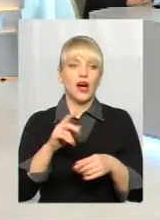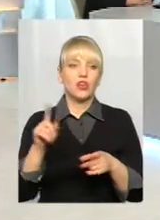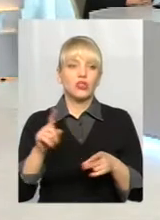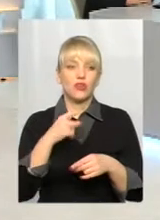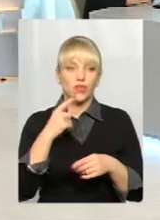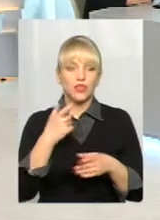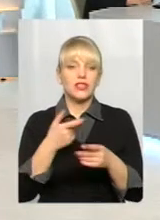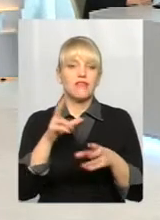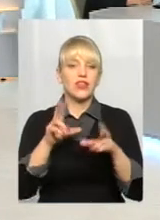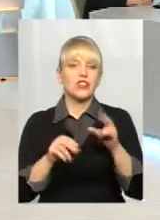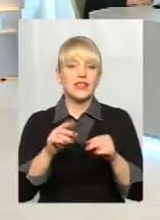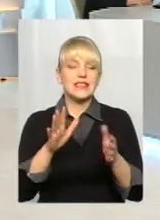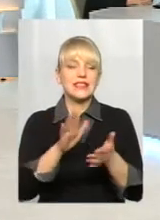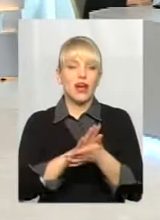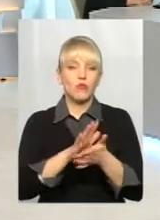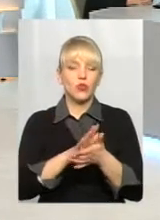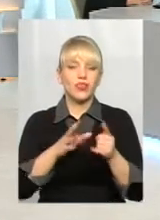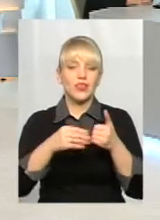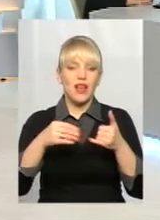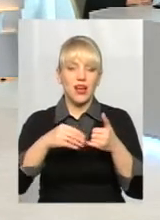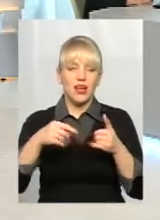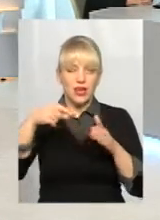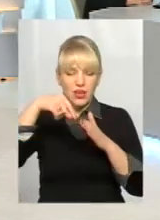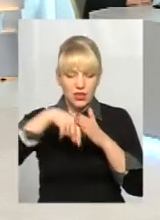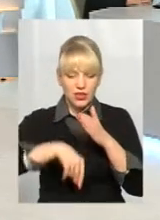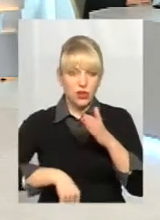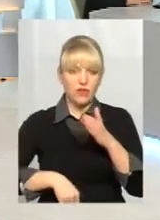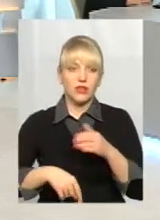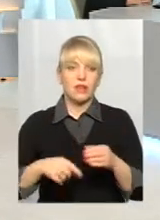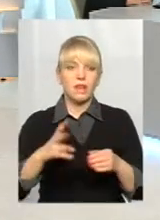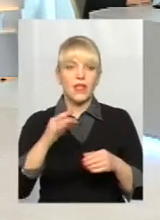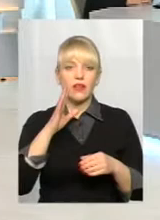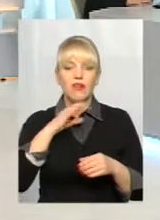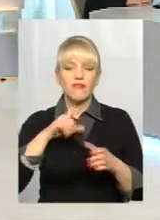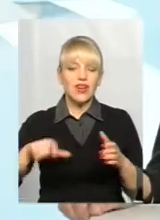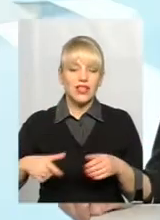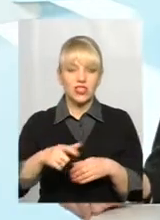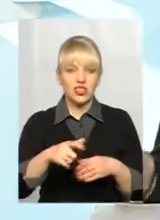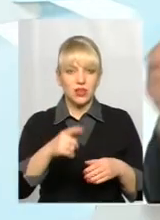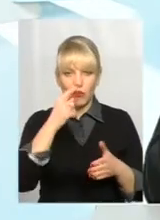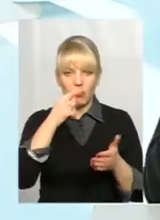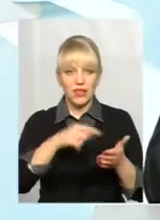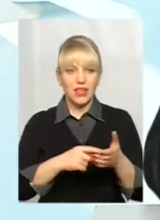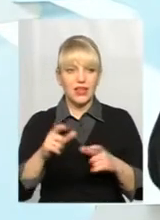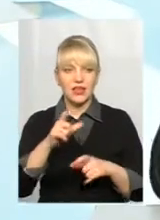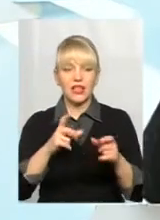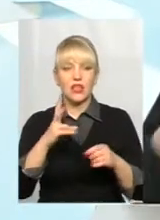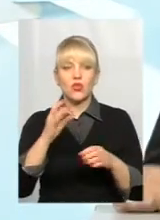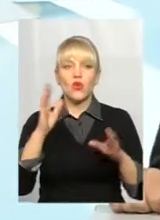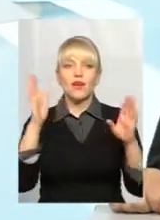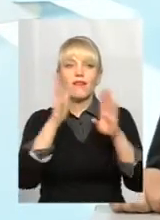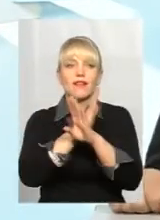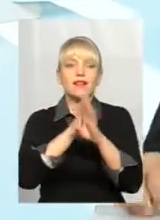Так, ну не ґрунтових, це швидше поверхневе, ну в річки воно змивається, а для річки кисень, от.